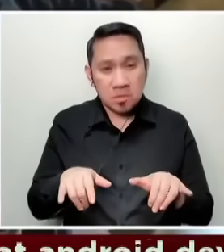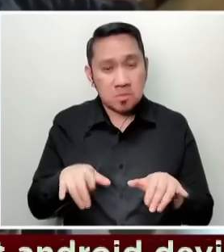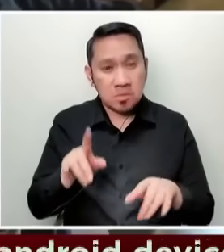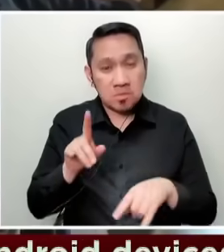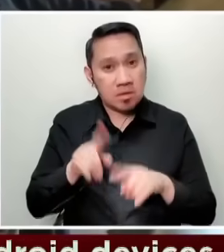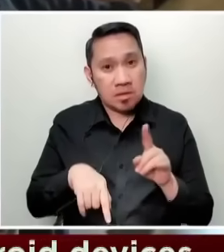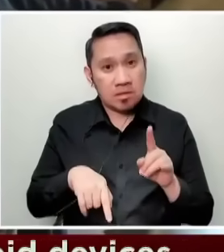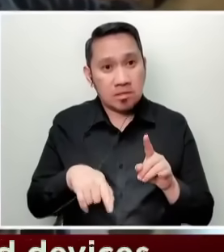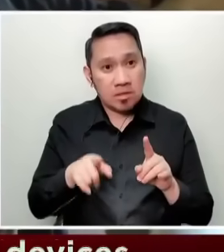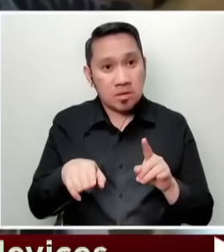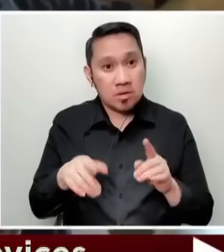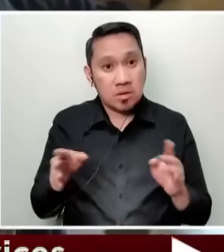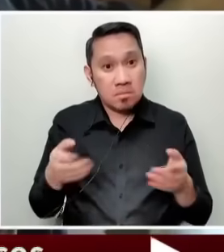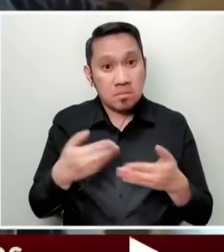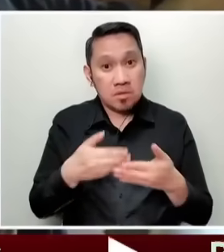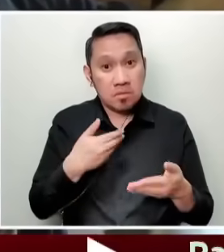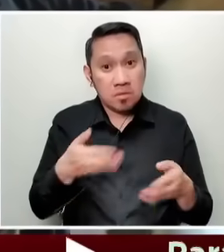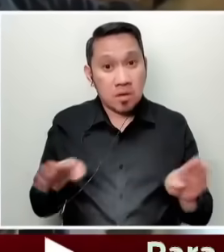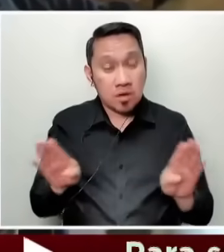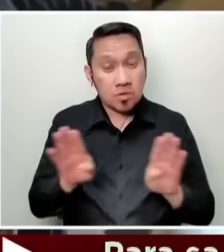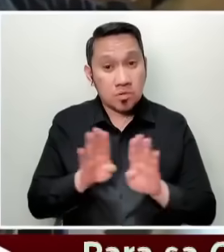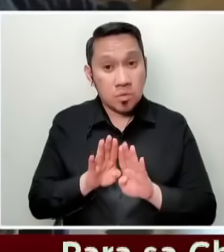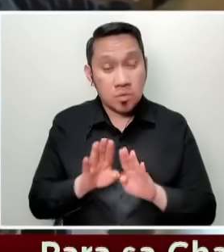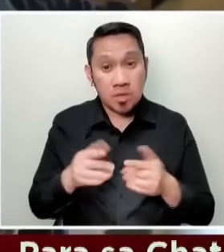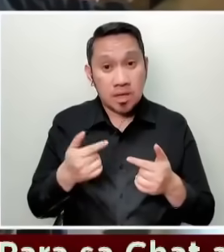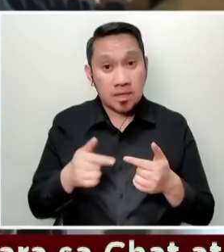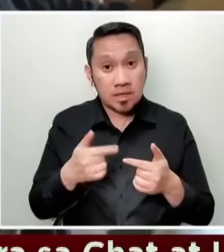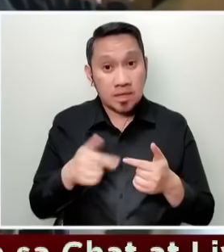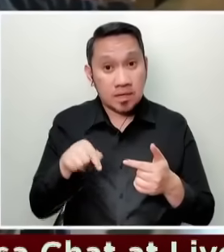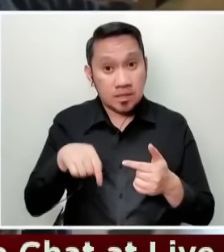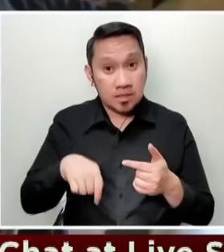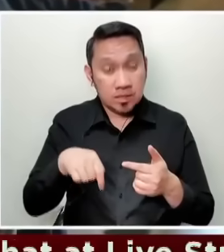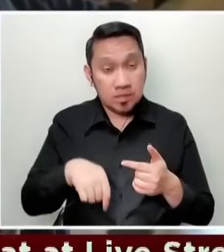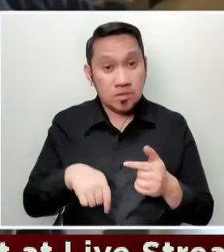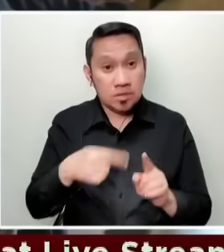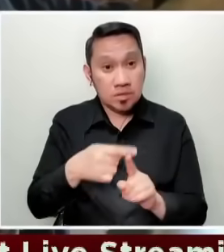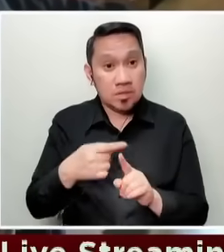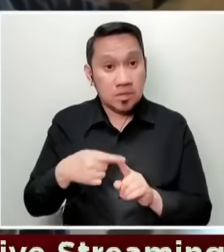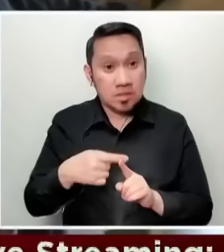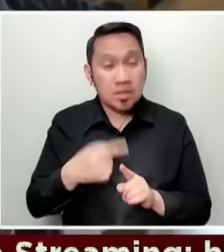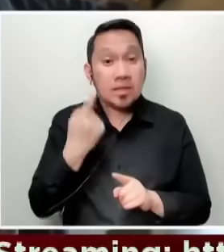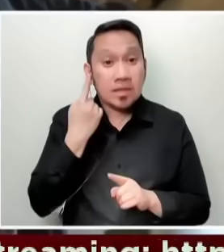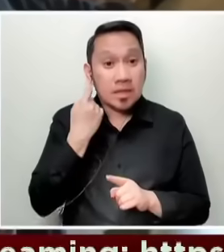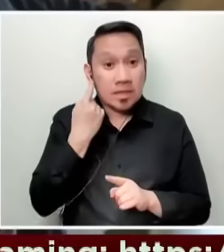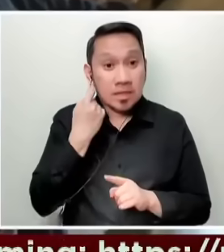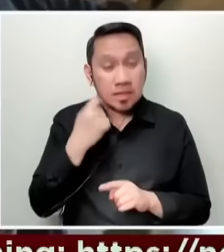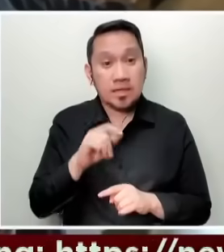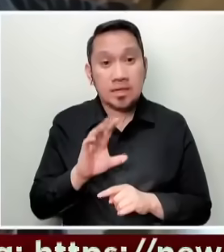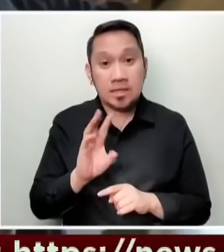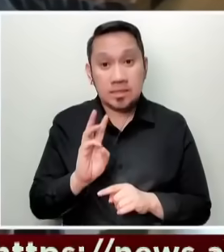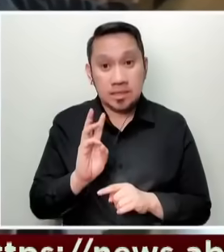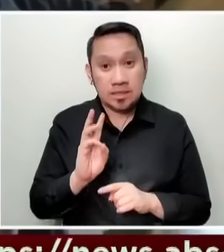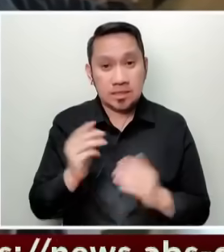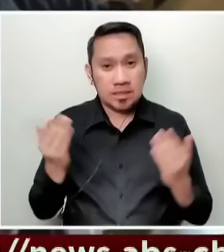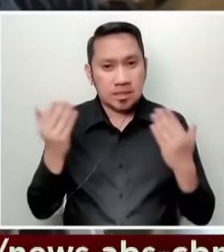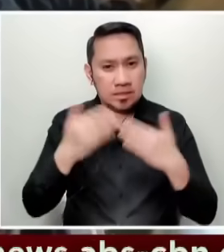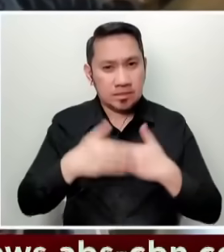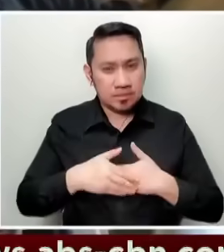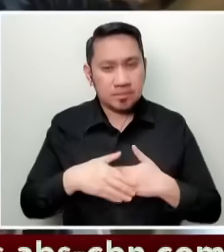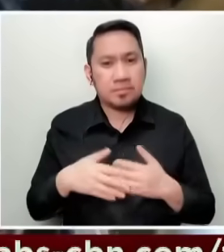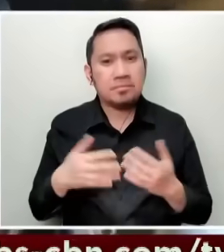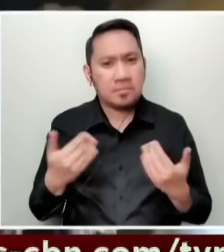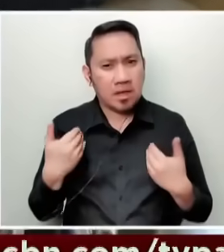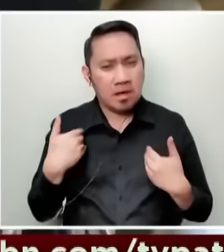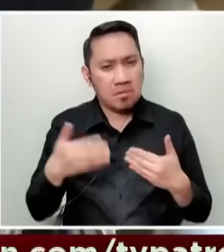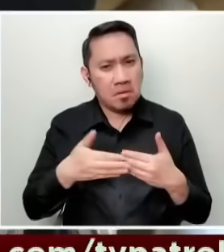nakahabol bago isara ang gate ng sementeryo kaninang alas 6 ng gabi. In-extend na nga yan